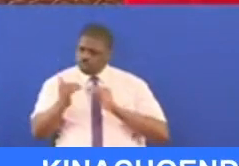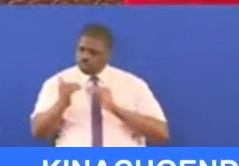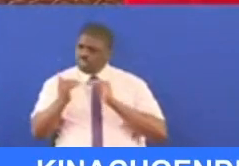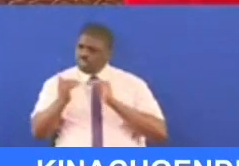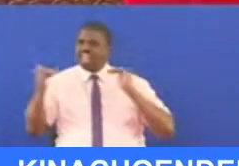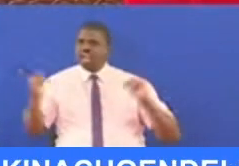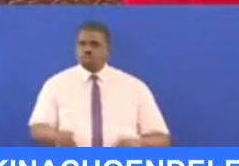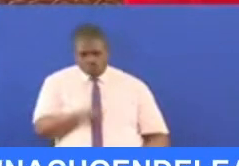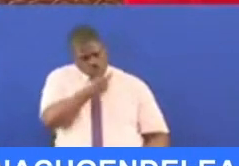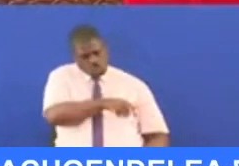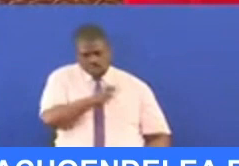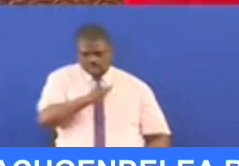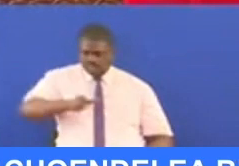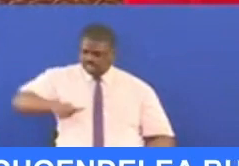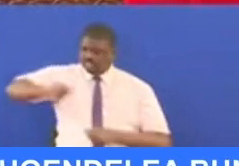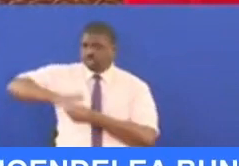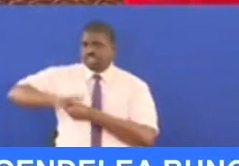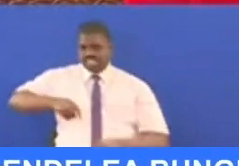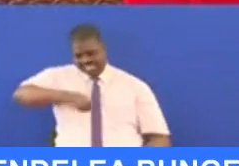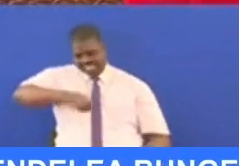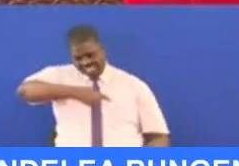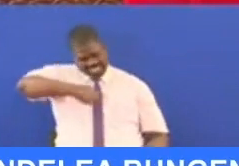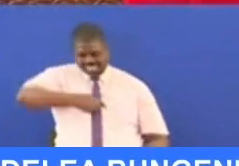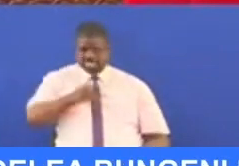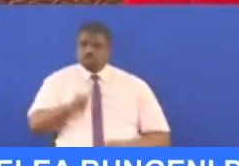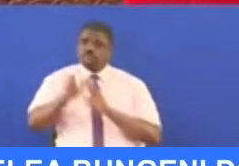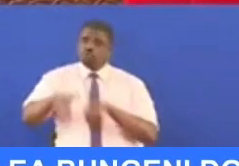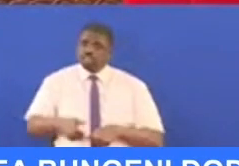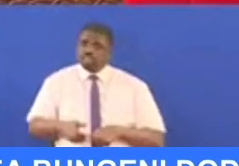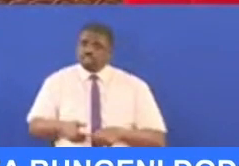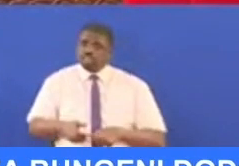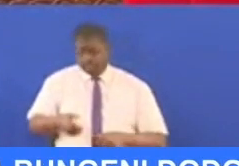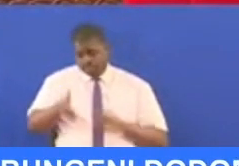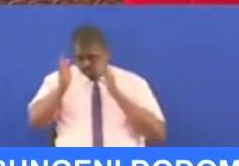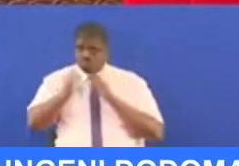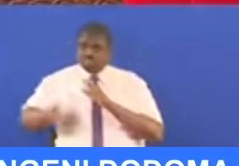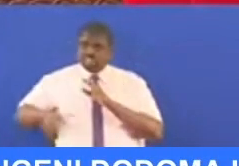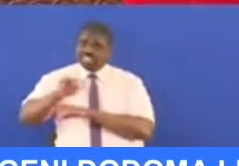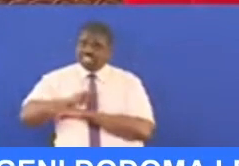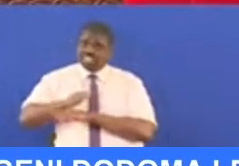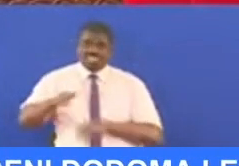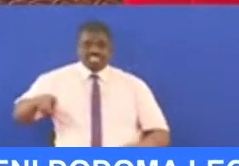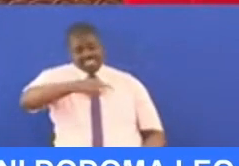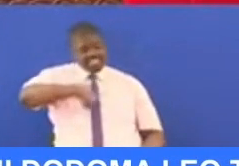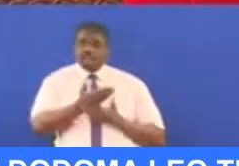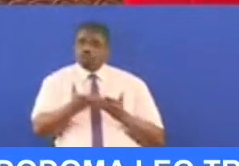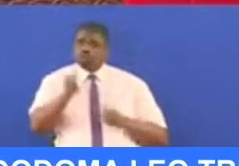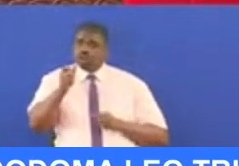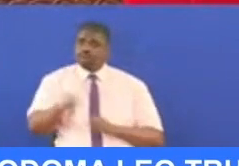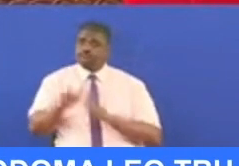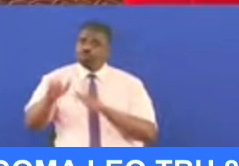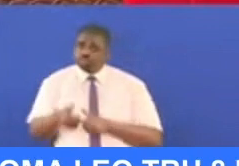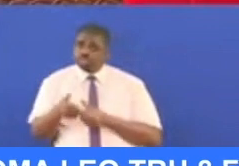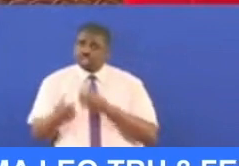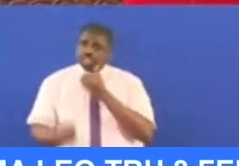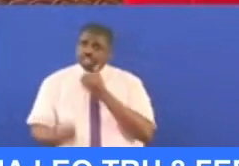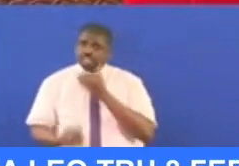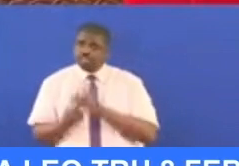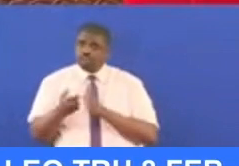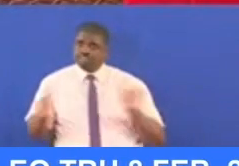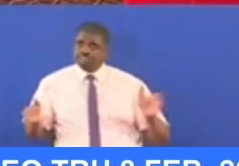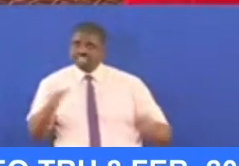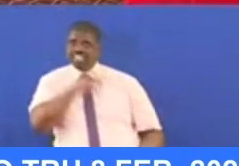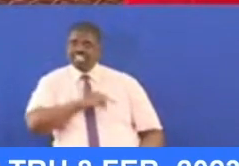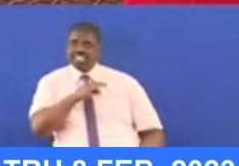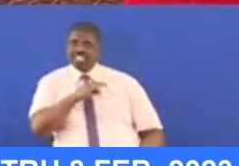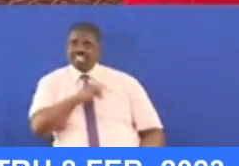wananchi walio wengi, na sisi wabunge, Mheshimiwa Mwenyekiti, miongoni mwetu hapa hakuna mbunge kwa inapotoka nafasi za ajira